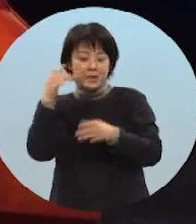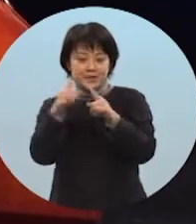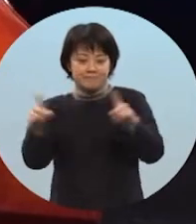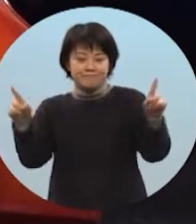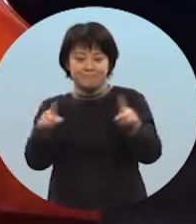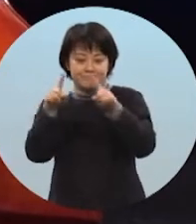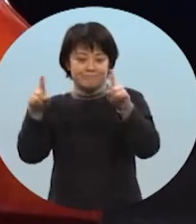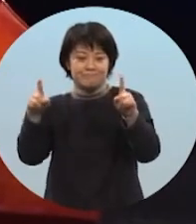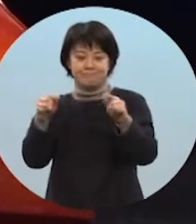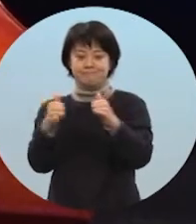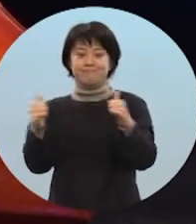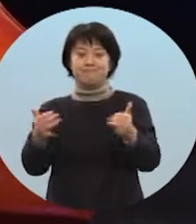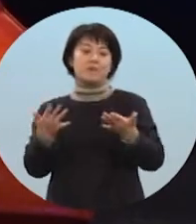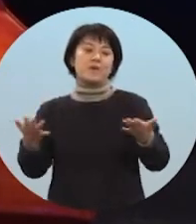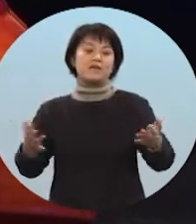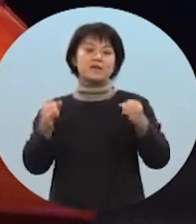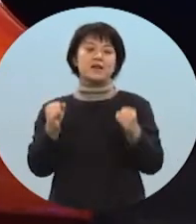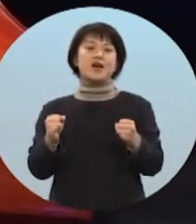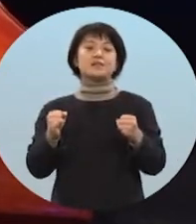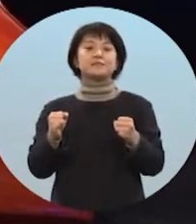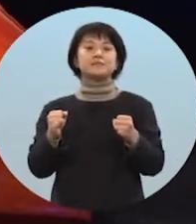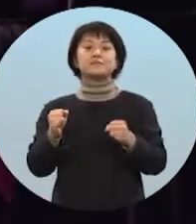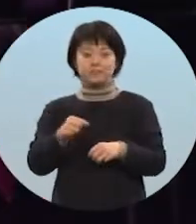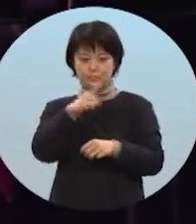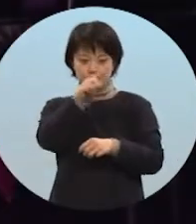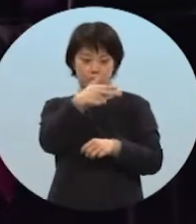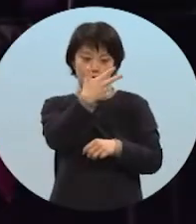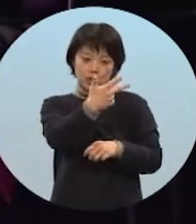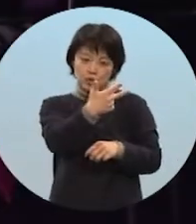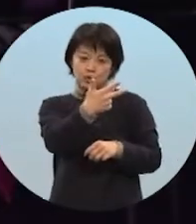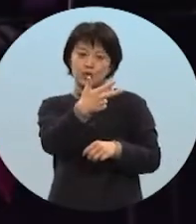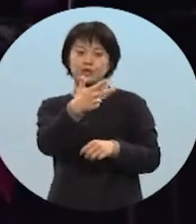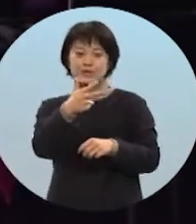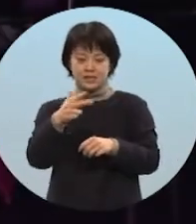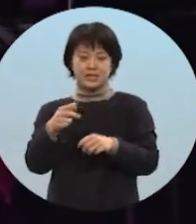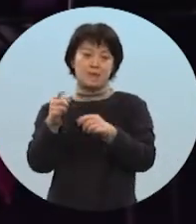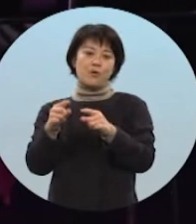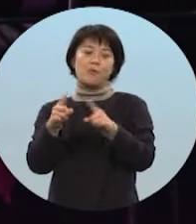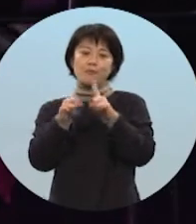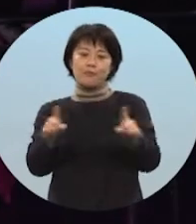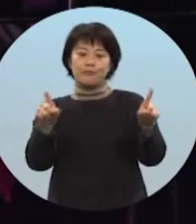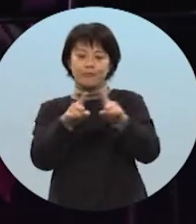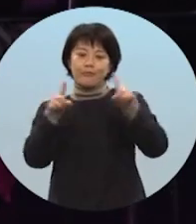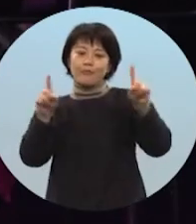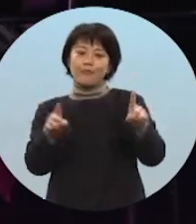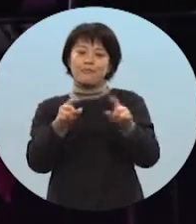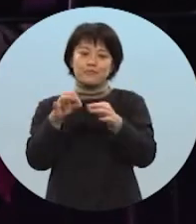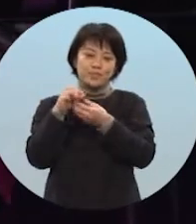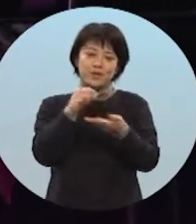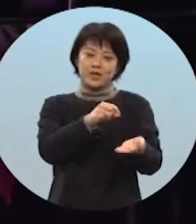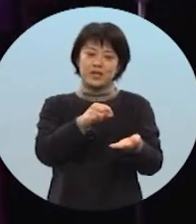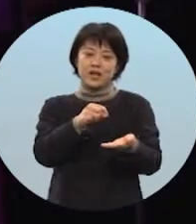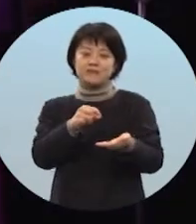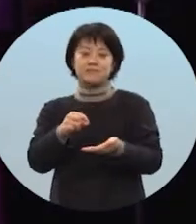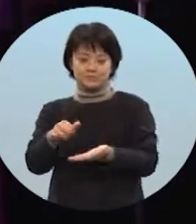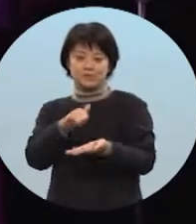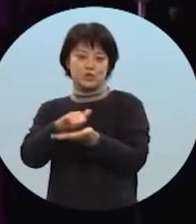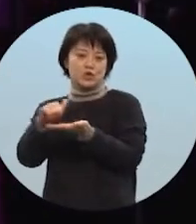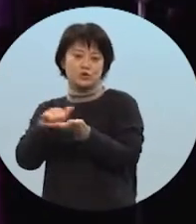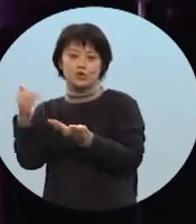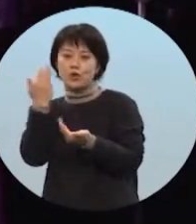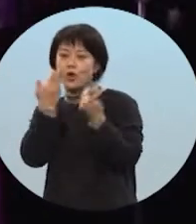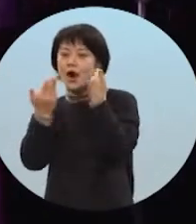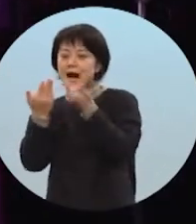市でも本場のジャズを伝えたいという思いからニューヨークの愛称でもあるビッグアップルと命名されました。